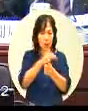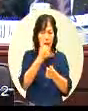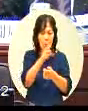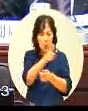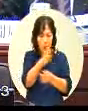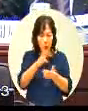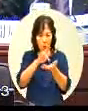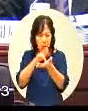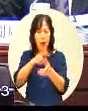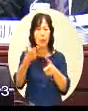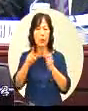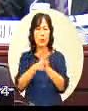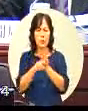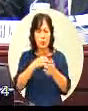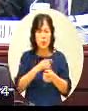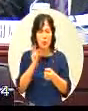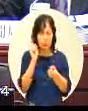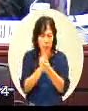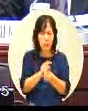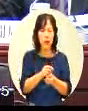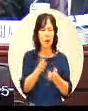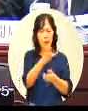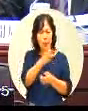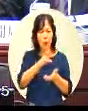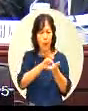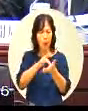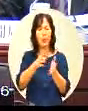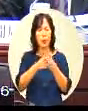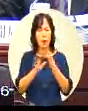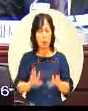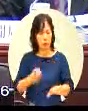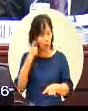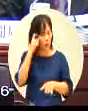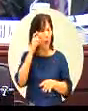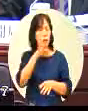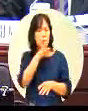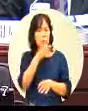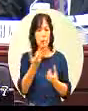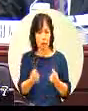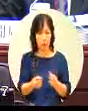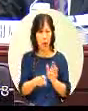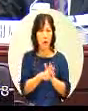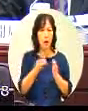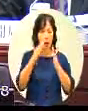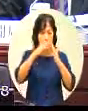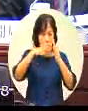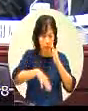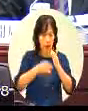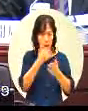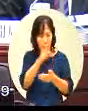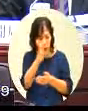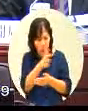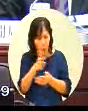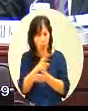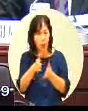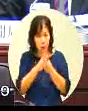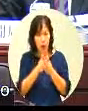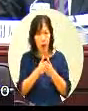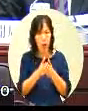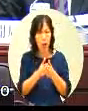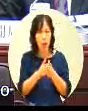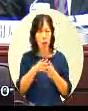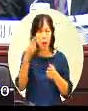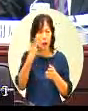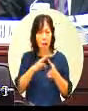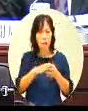尿，是不得已，现在我也去思考是不是我们家里面要喷尿，还是我